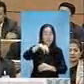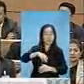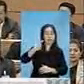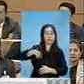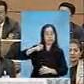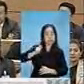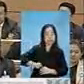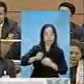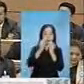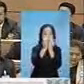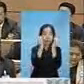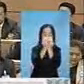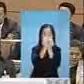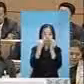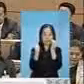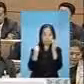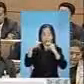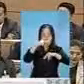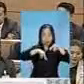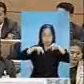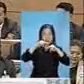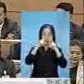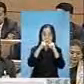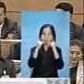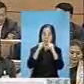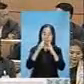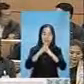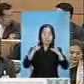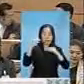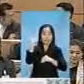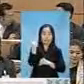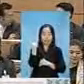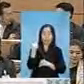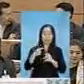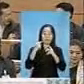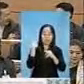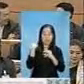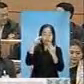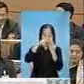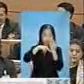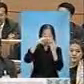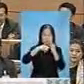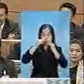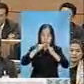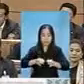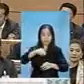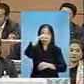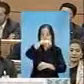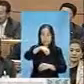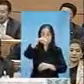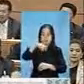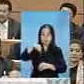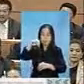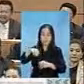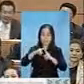ทีเนี่ยเป็นเรื่องใหญ่ทุกทีครับแล้วทุกครั้งที่ท่านตีความองค์กรที่ถูกตีความก็เล็กลง